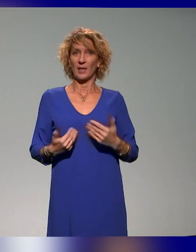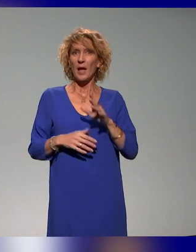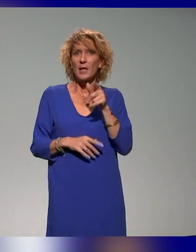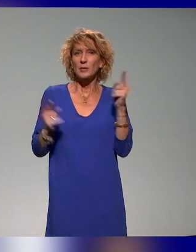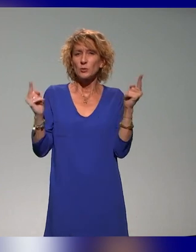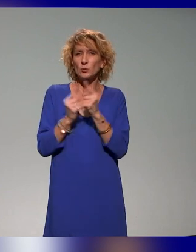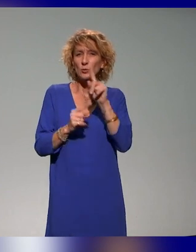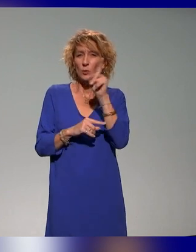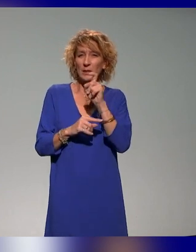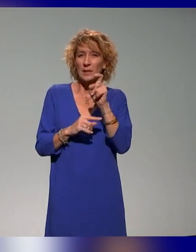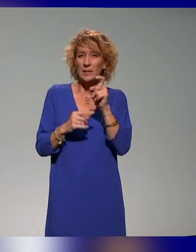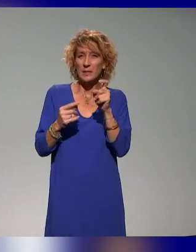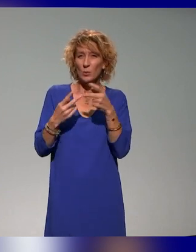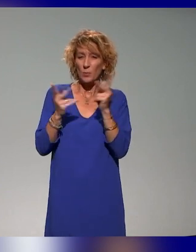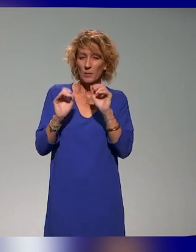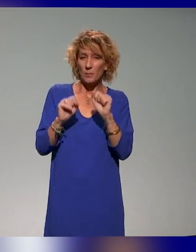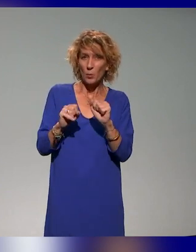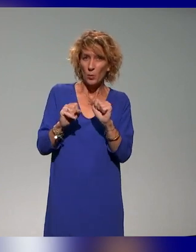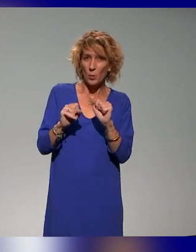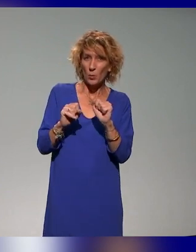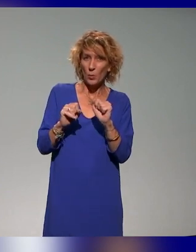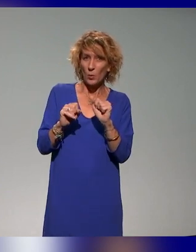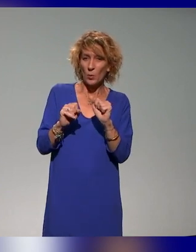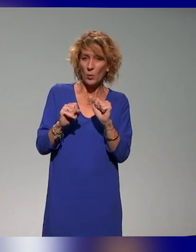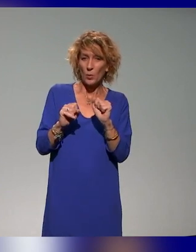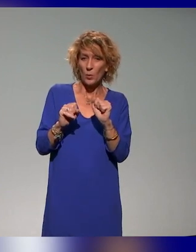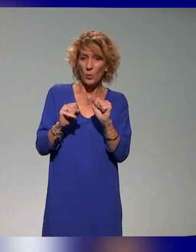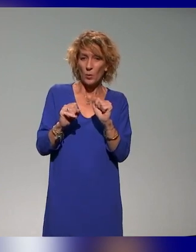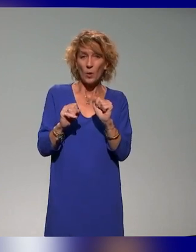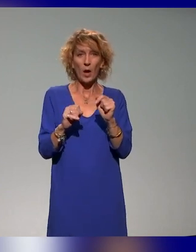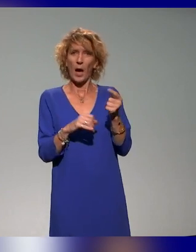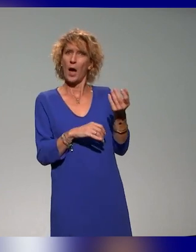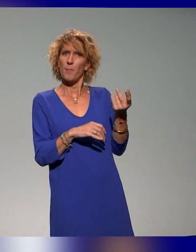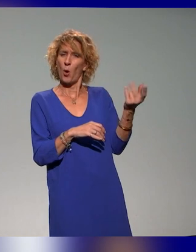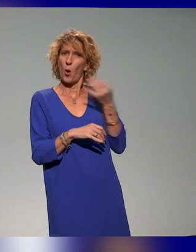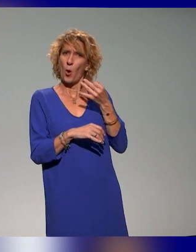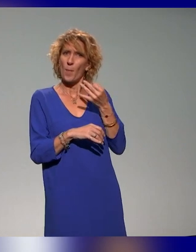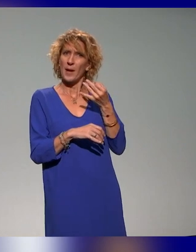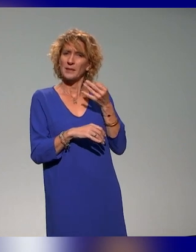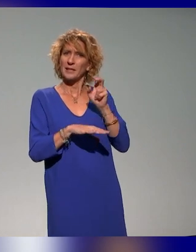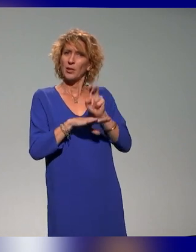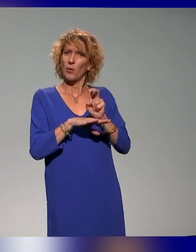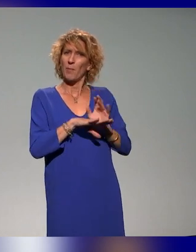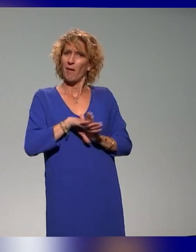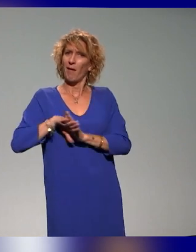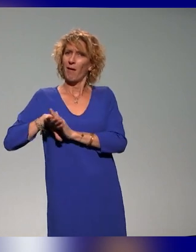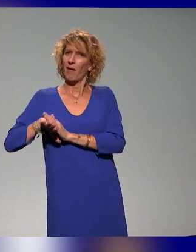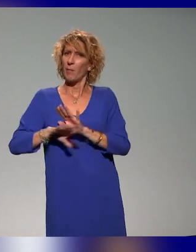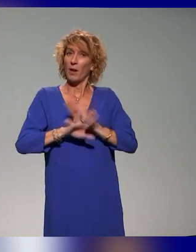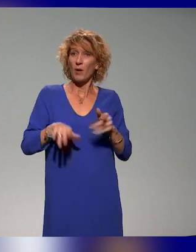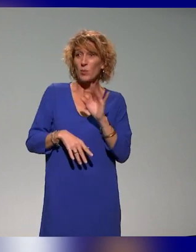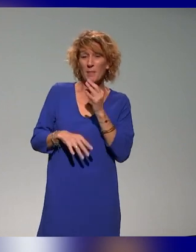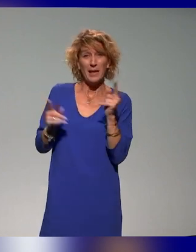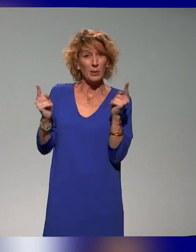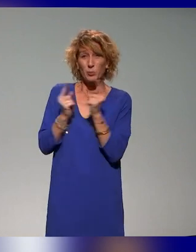petite question du public à passer. Alors, on avait dit qu'on les gardait pour la fin, mais on peut prendre juste une question. Parce qu'elle est toute petite,